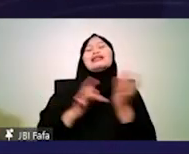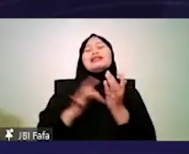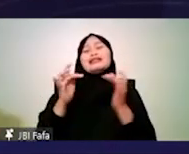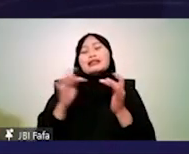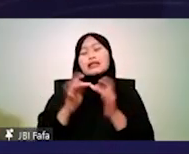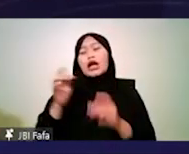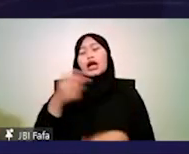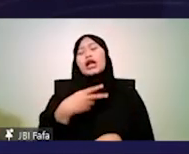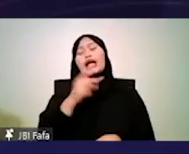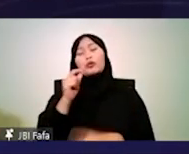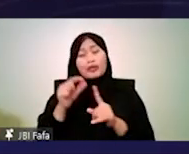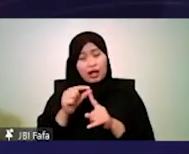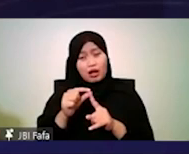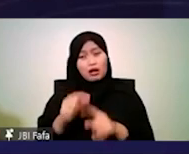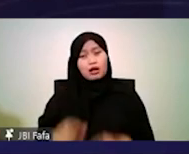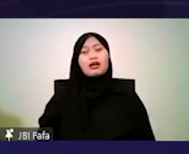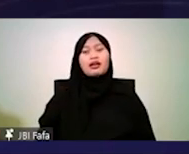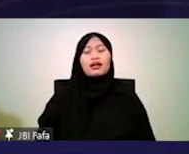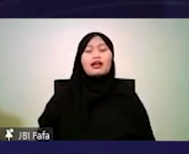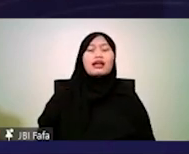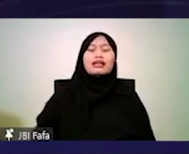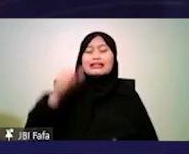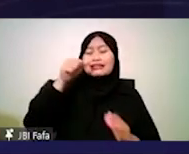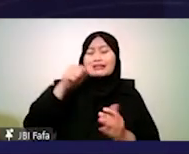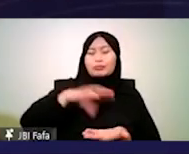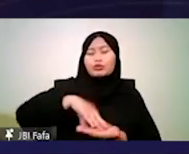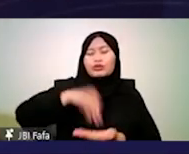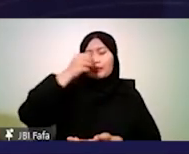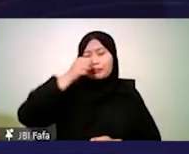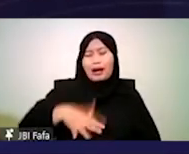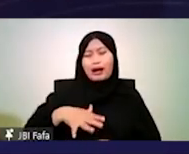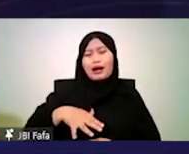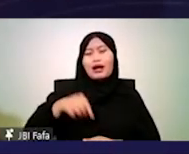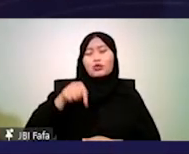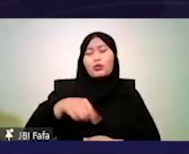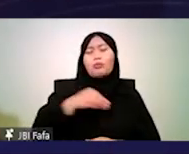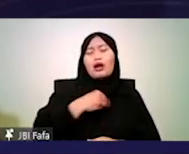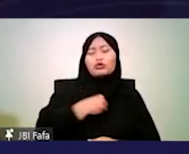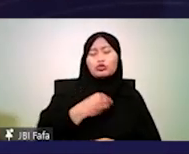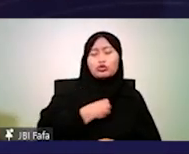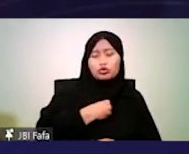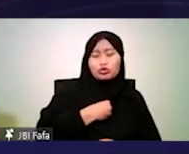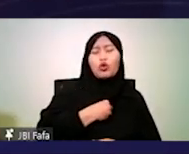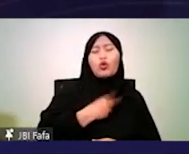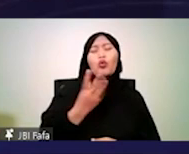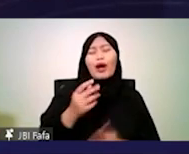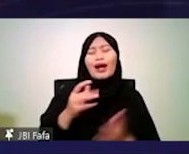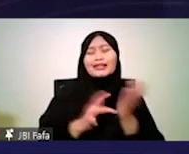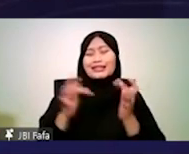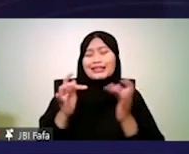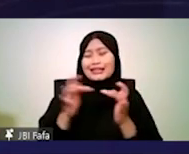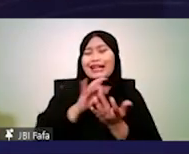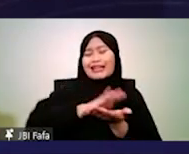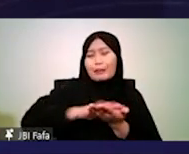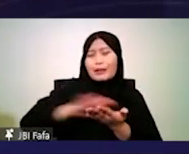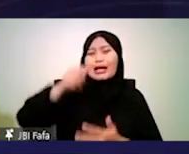jadi Centre bank ditoleransi itu adalah uang digital yang diterbitkan secara sah oleh